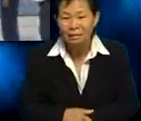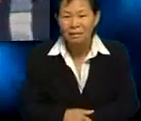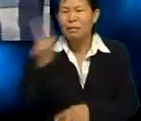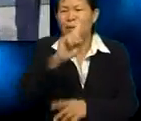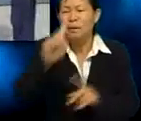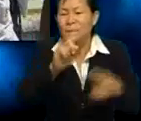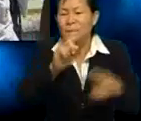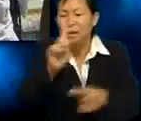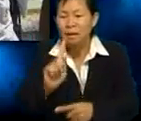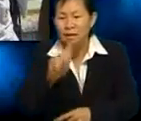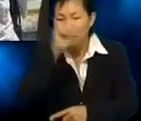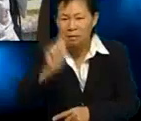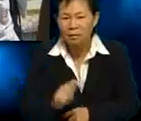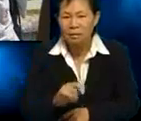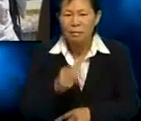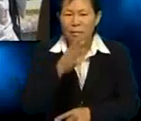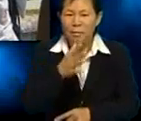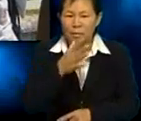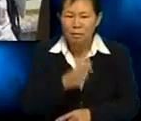Mana kamu pergi? Mama.